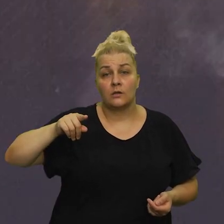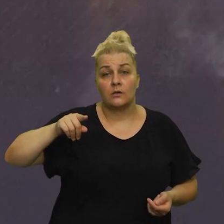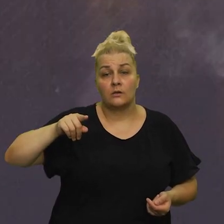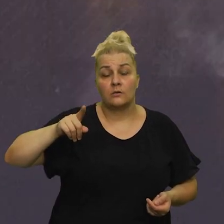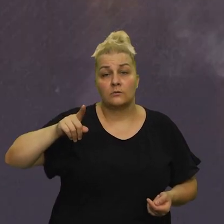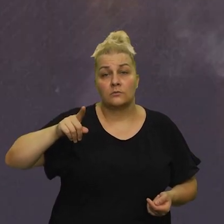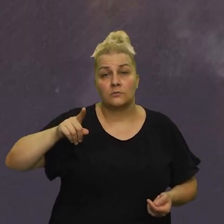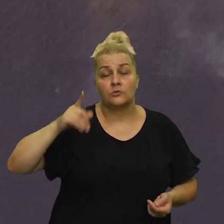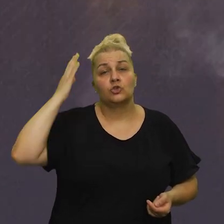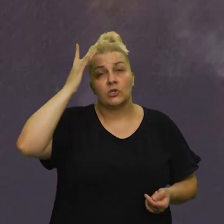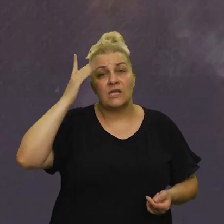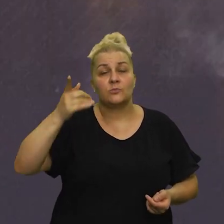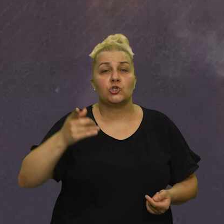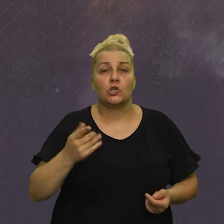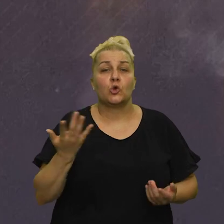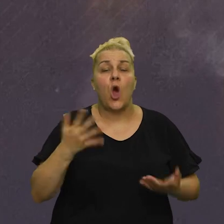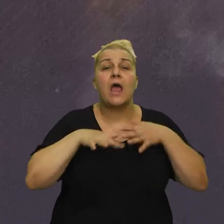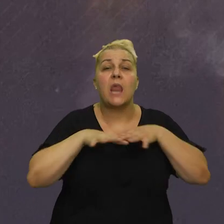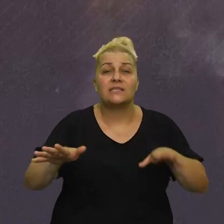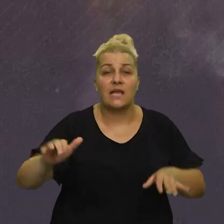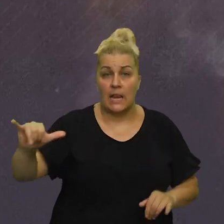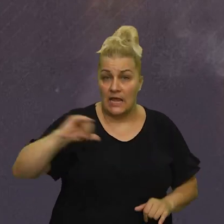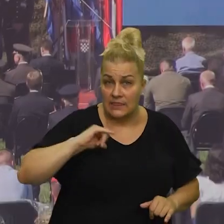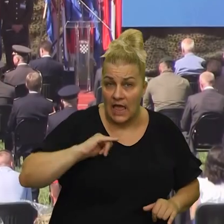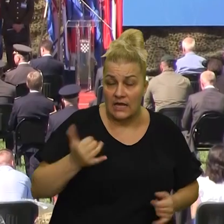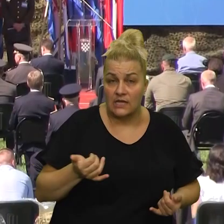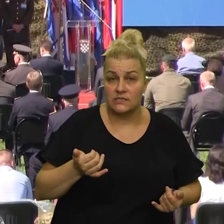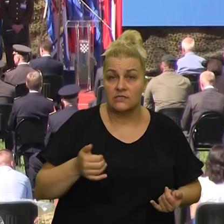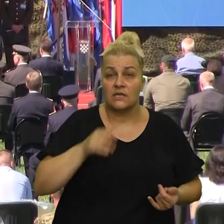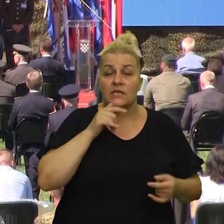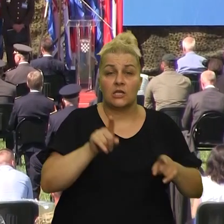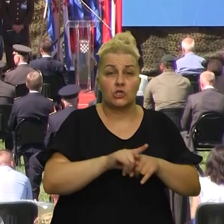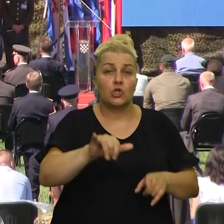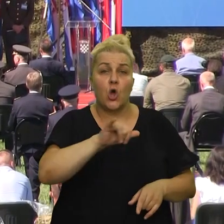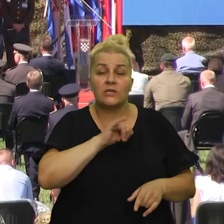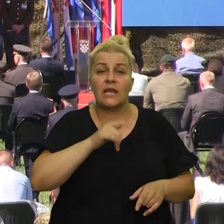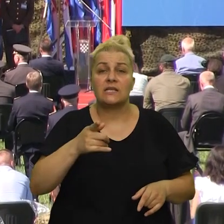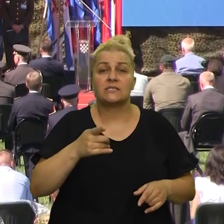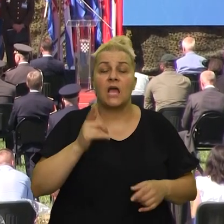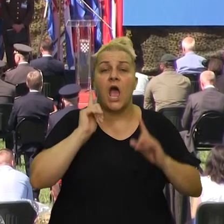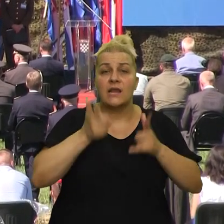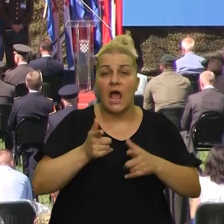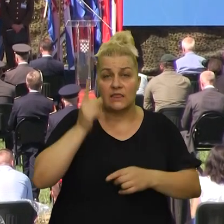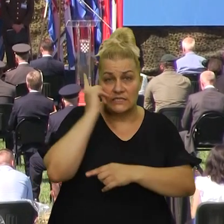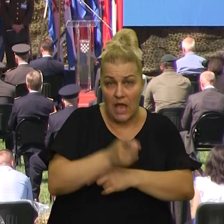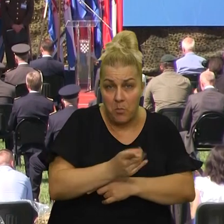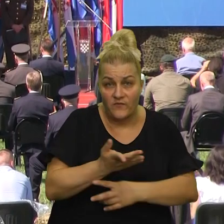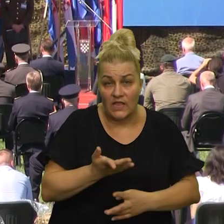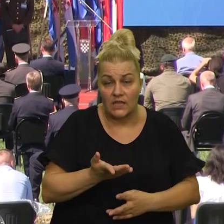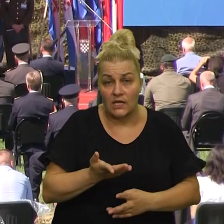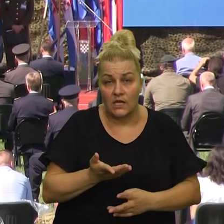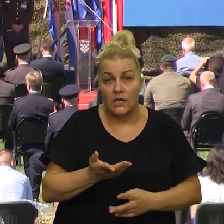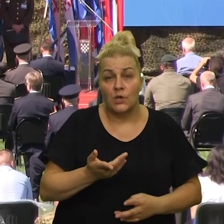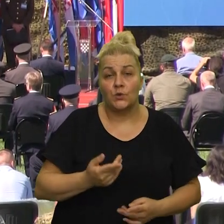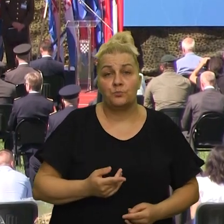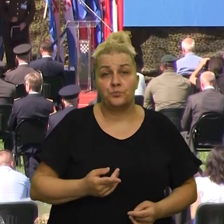se voditi nacionalnim interesima samih ovih ratnih zapovjednika i